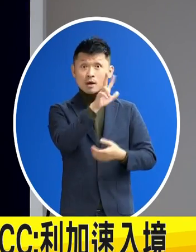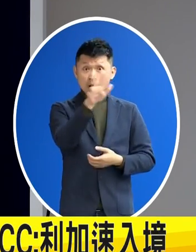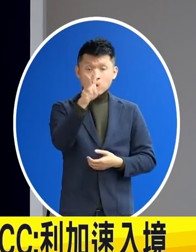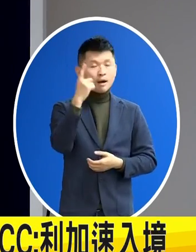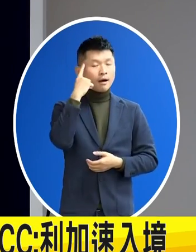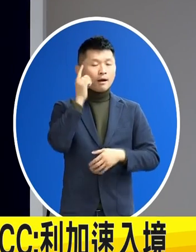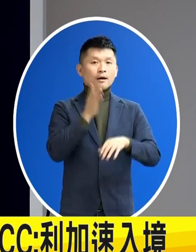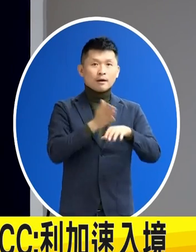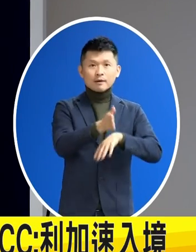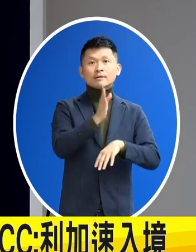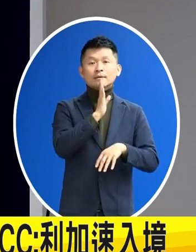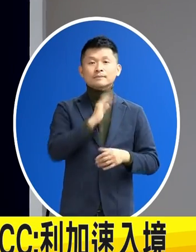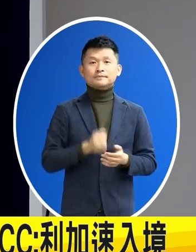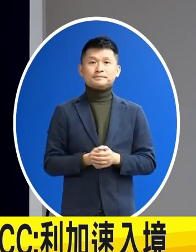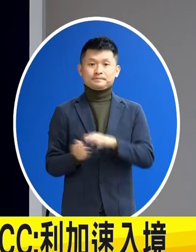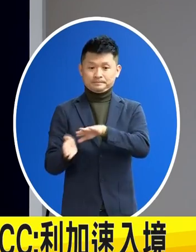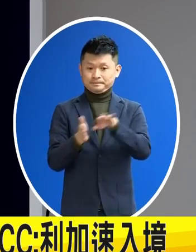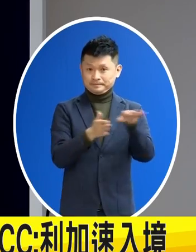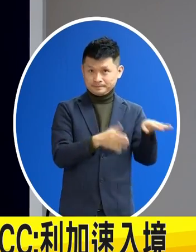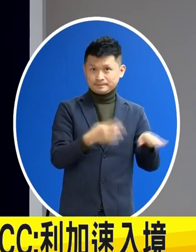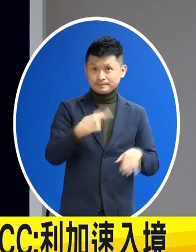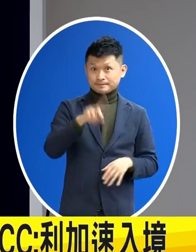基本上通过的。那我再秀一个。